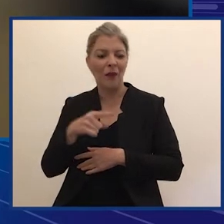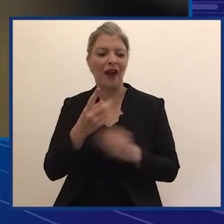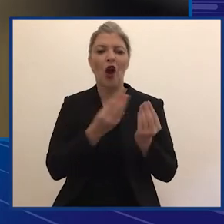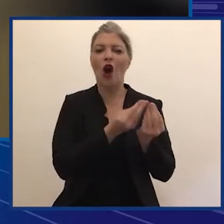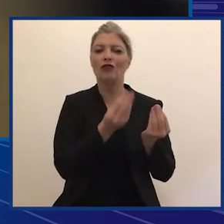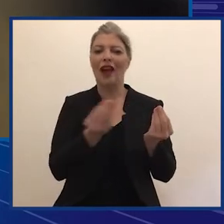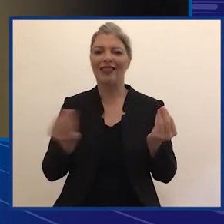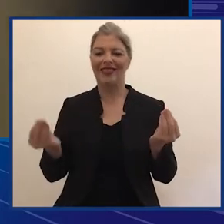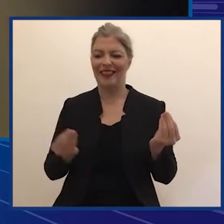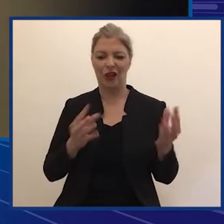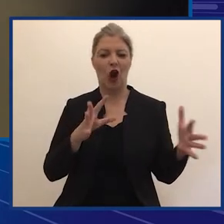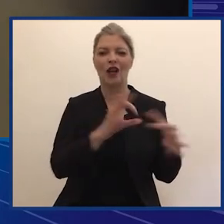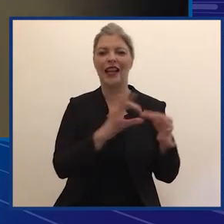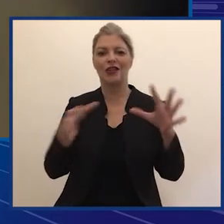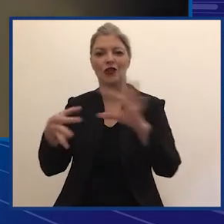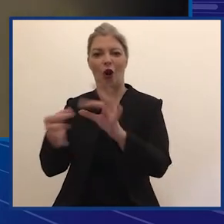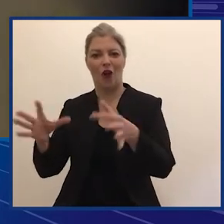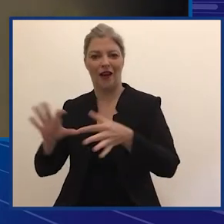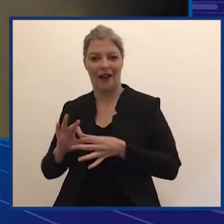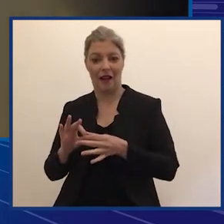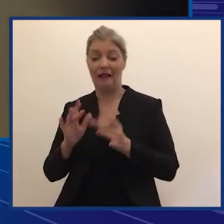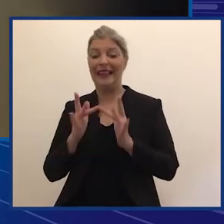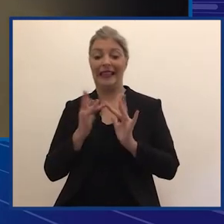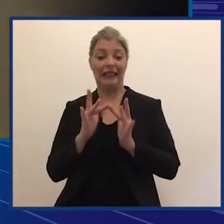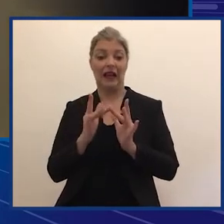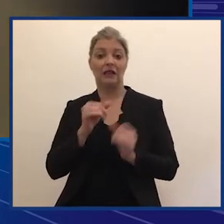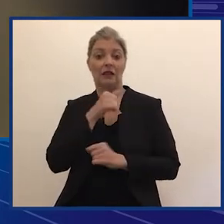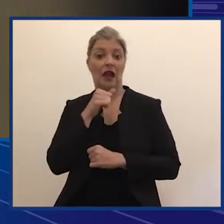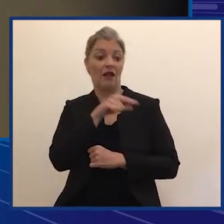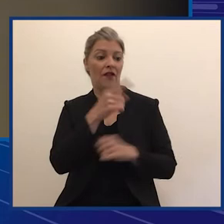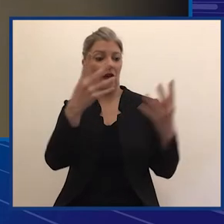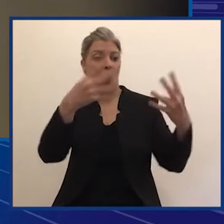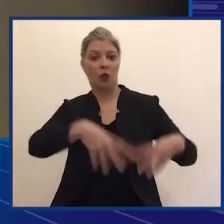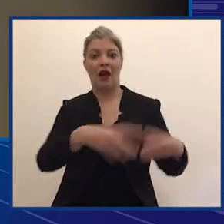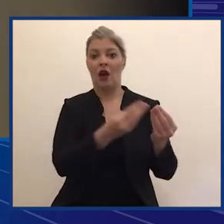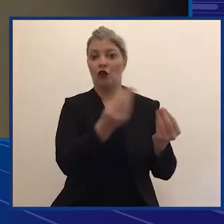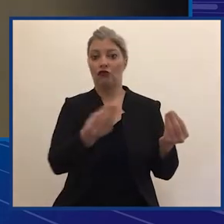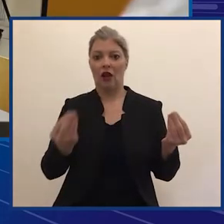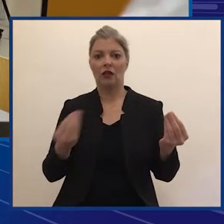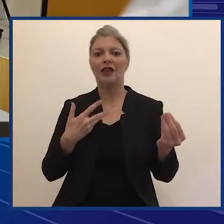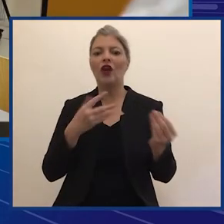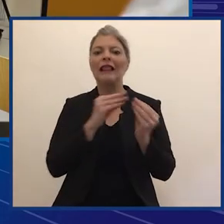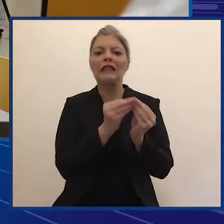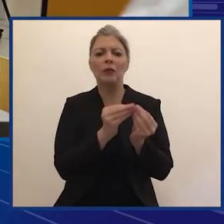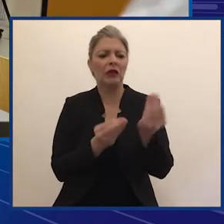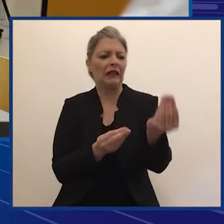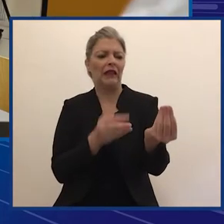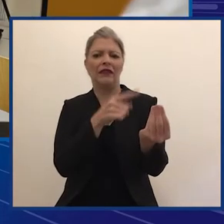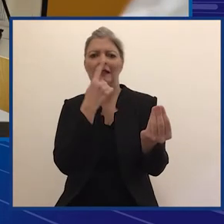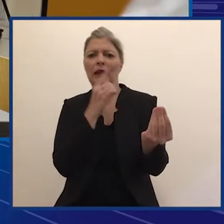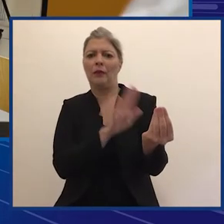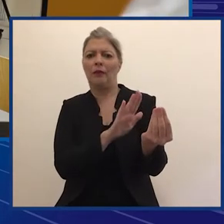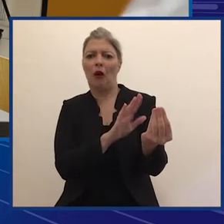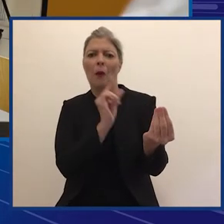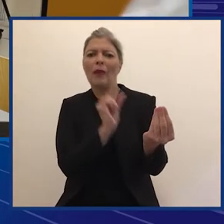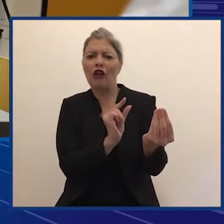oggetti e definire quella che è la cosiddetta Internet delle cose. Una serie di dispositivi come questi, quasi tascabili, dove c'è una piccola intelligenza